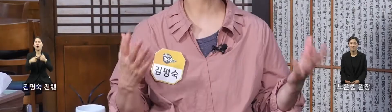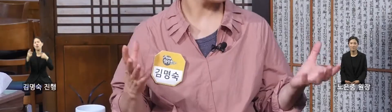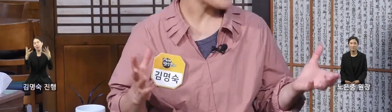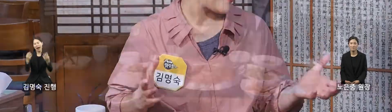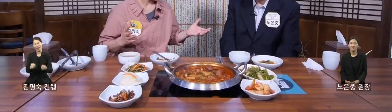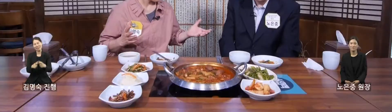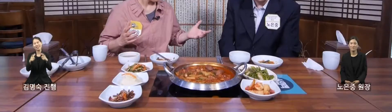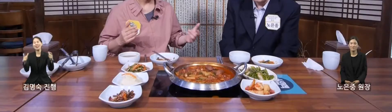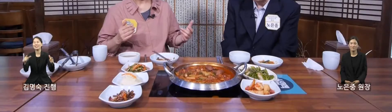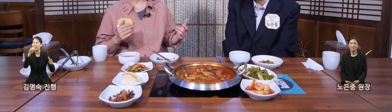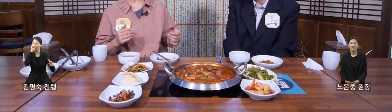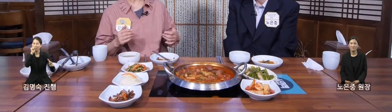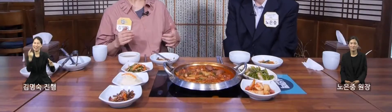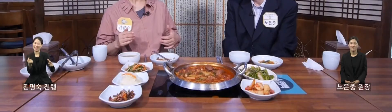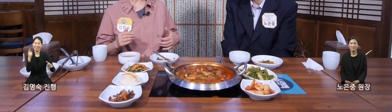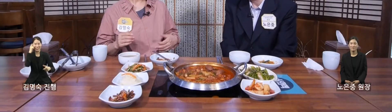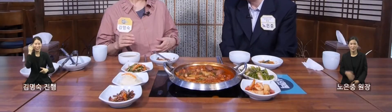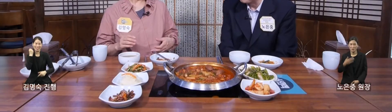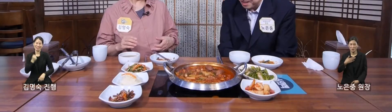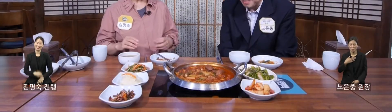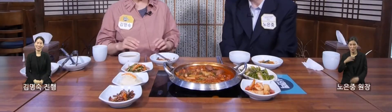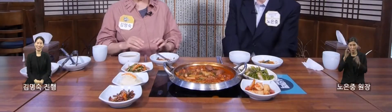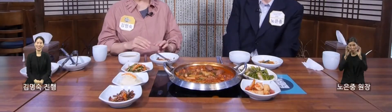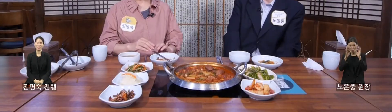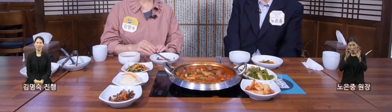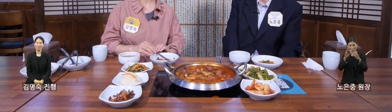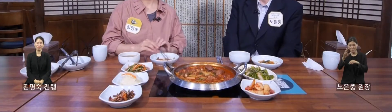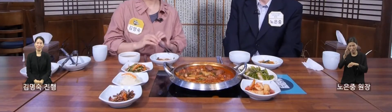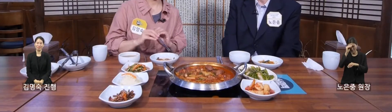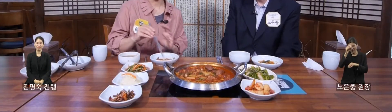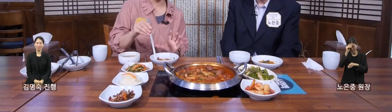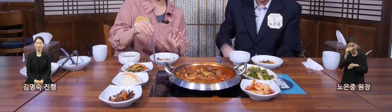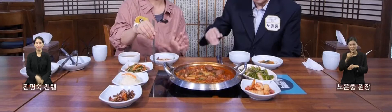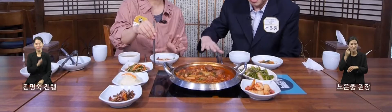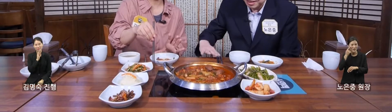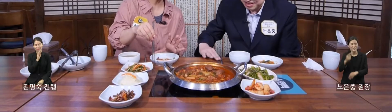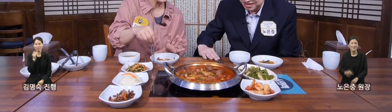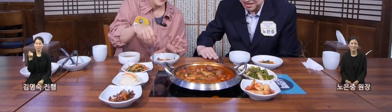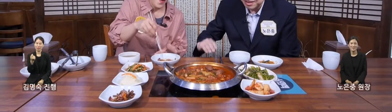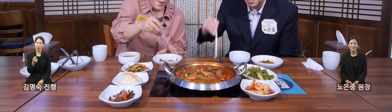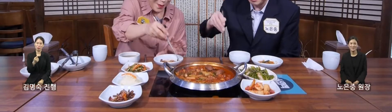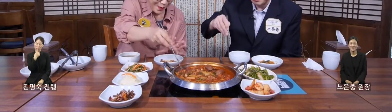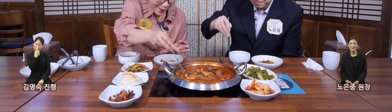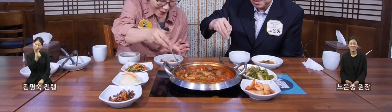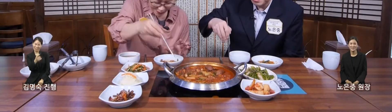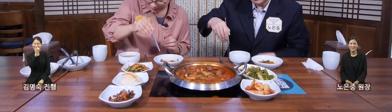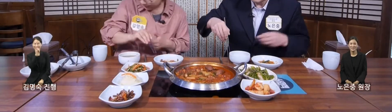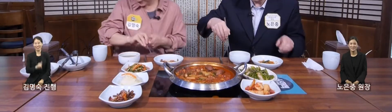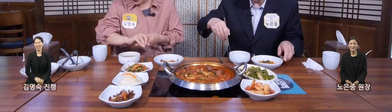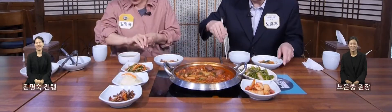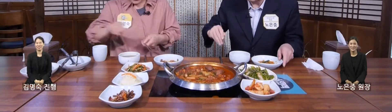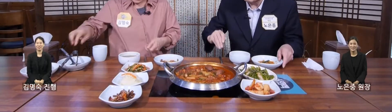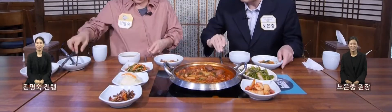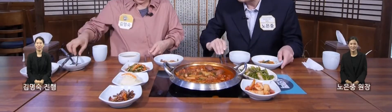더 많았으면 좋겠다. 야, 저도 한번 보고 벤치마크 좀 해야겠는데요. 네, 너무. 그리고 너무 멋있어요.